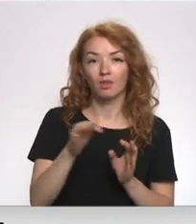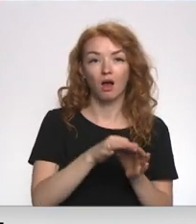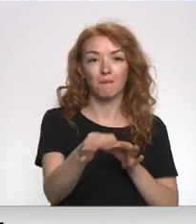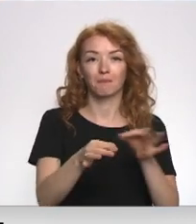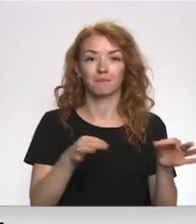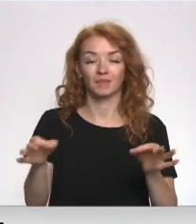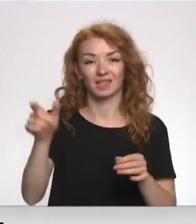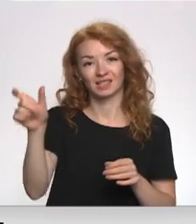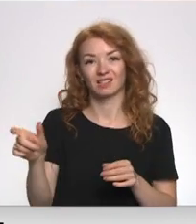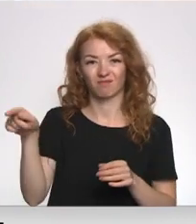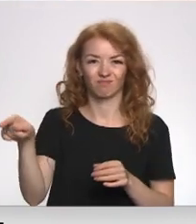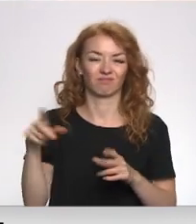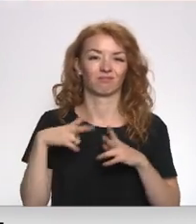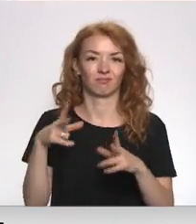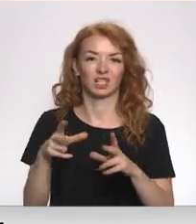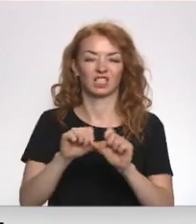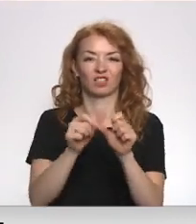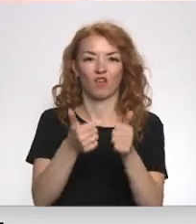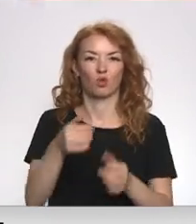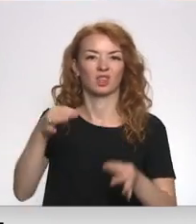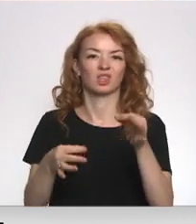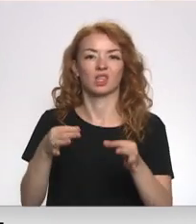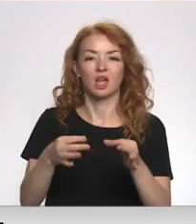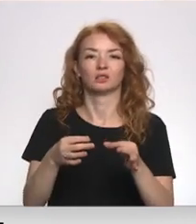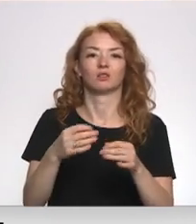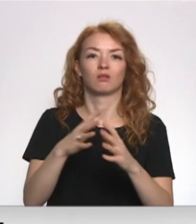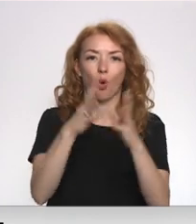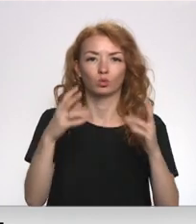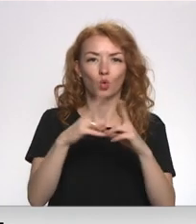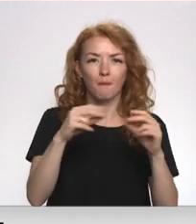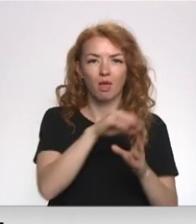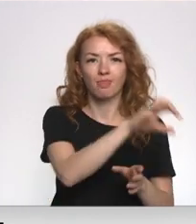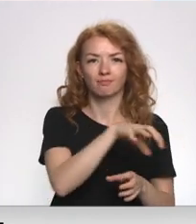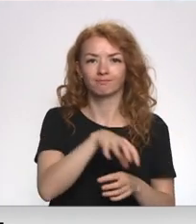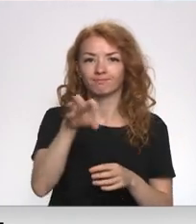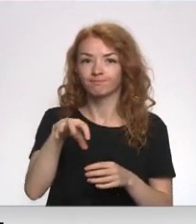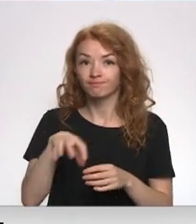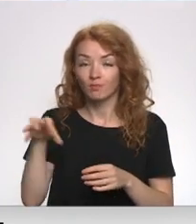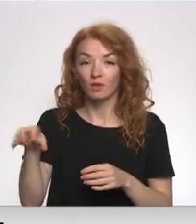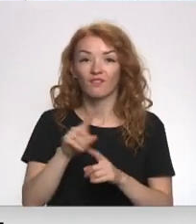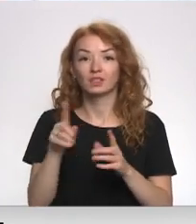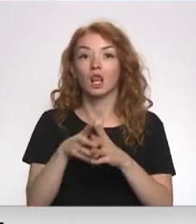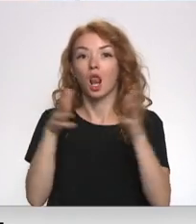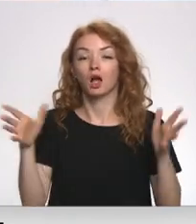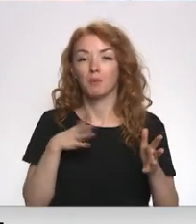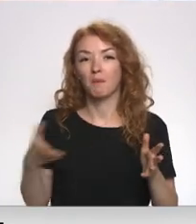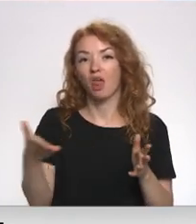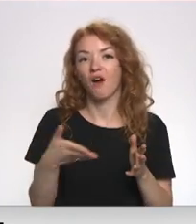lielinieki izveidoja tribunālus, tika radītas vairākas koncentrācijas nometnes, lielākā no tām bija Pļaviņās.